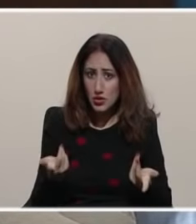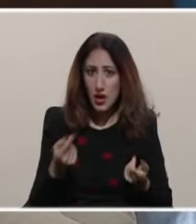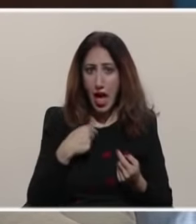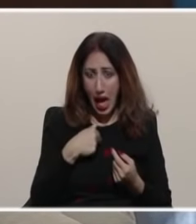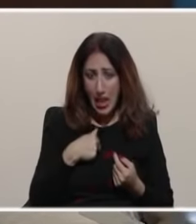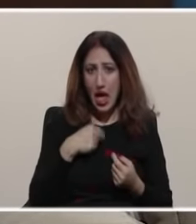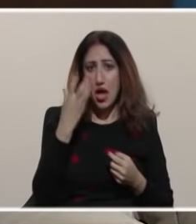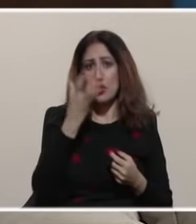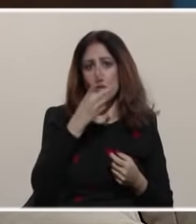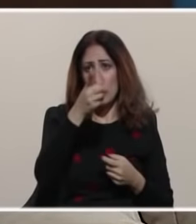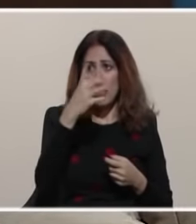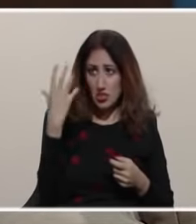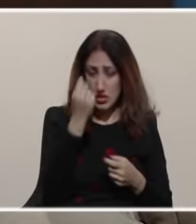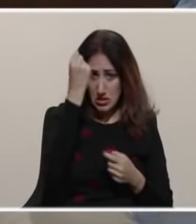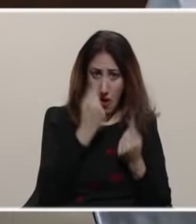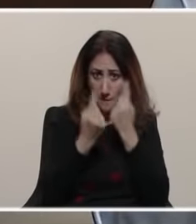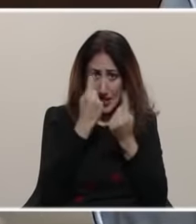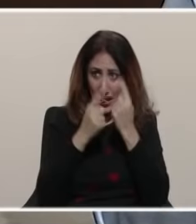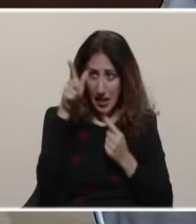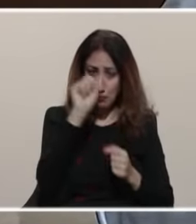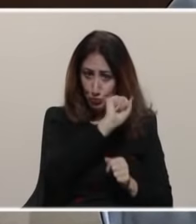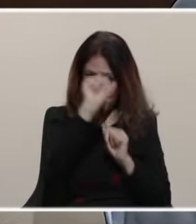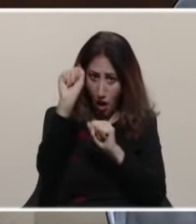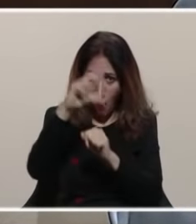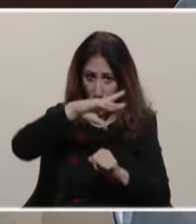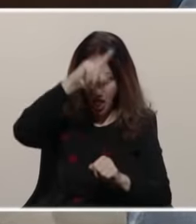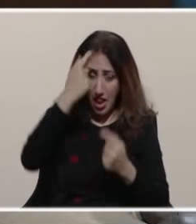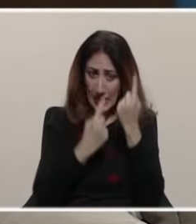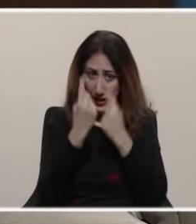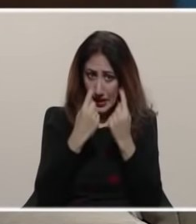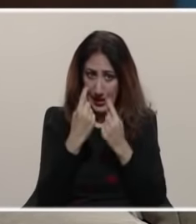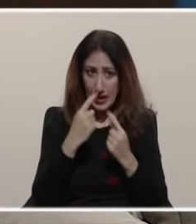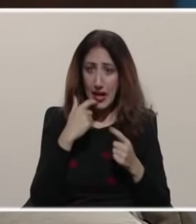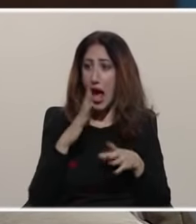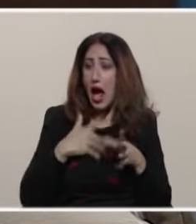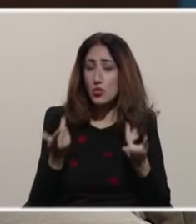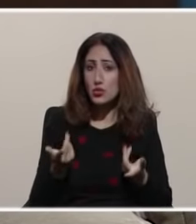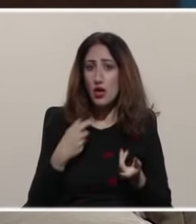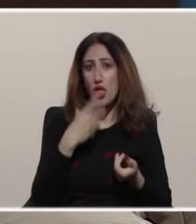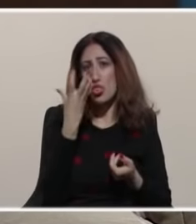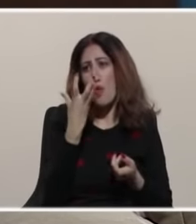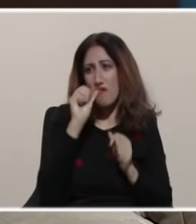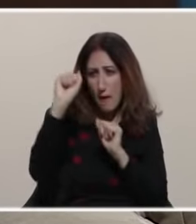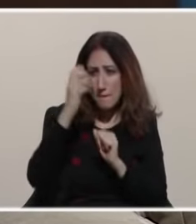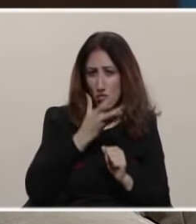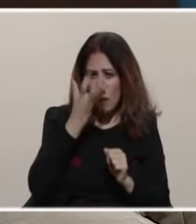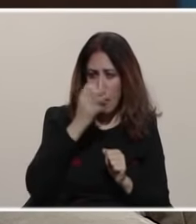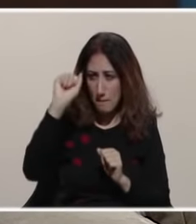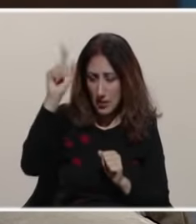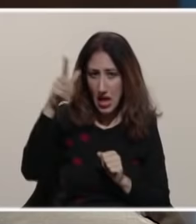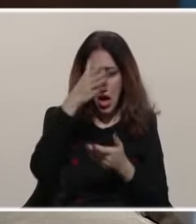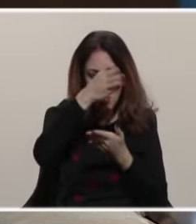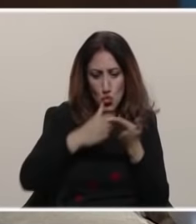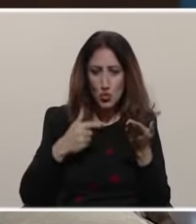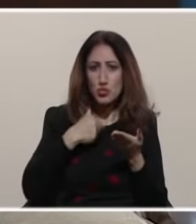فلان، أنت صاحب الجنينة الفلانية؟ قال له نعم. قال له ماذا تريد؟ قال له أكلت نصف تفاحة وده النصف